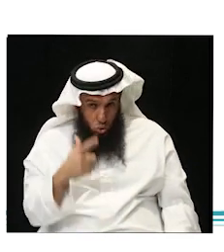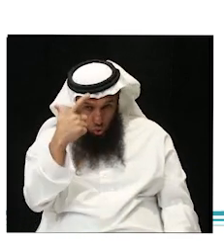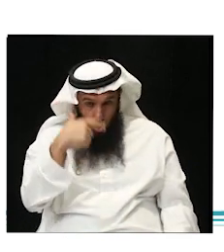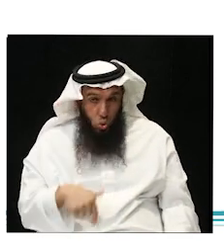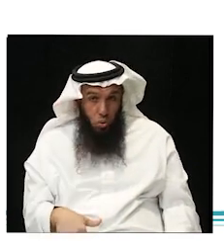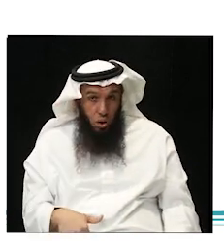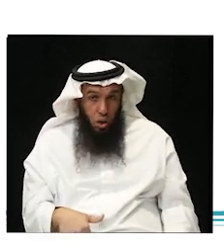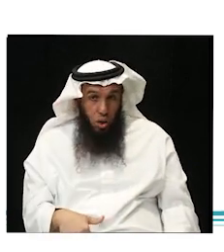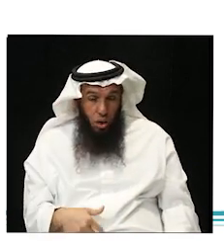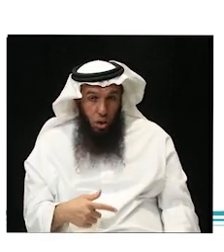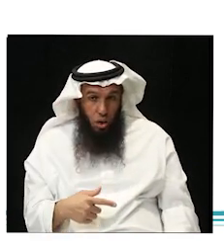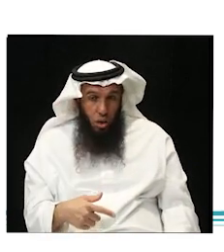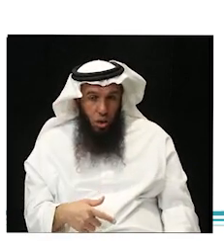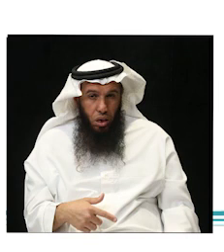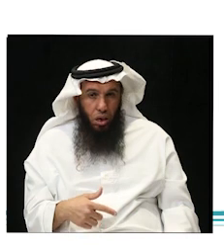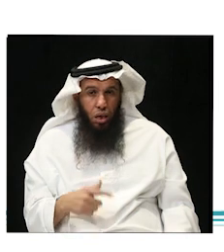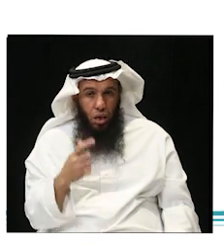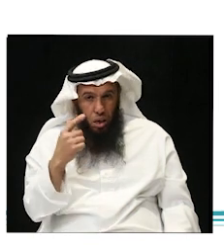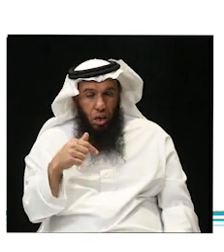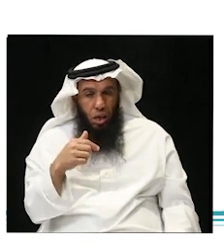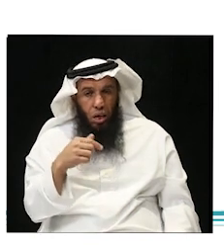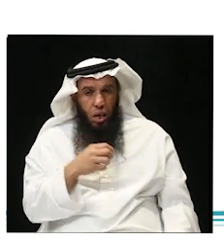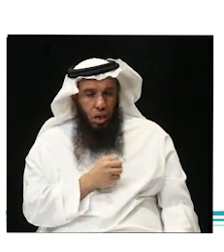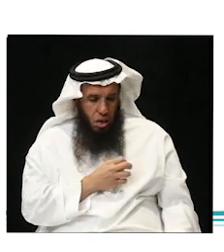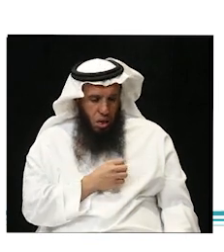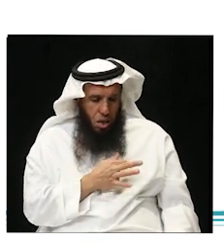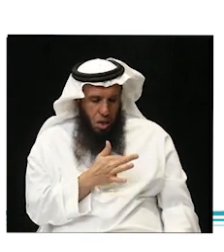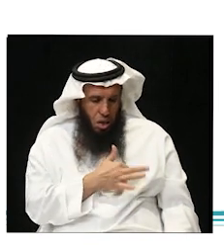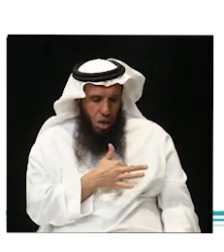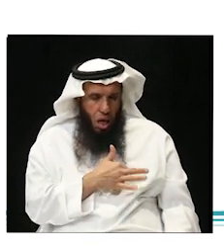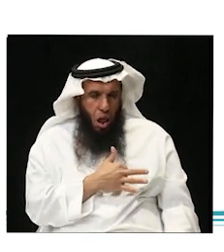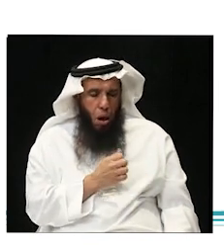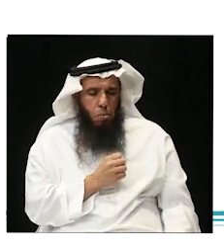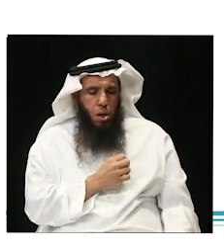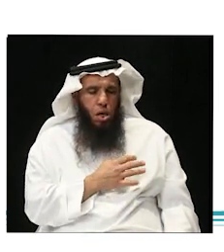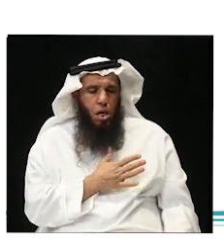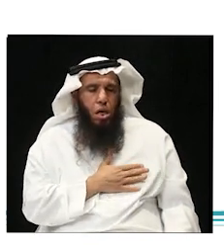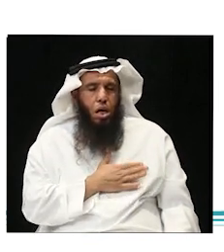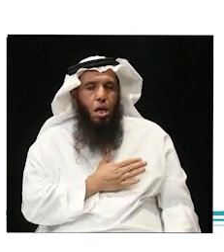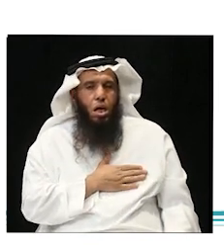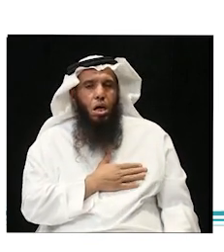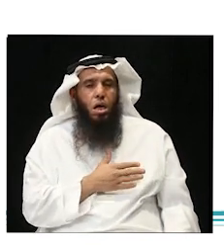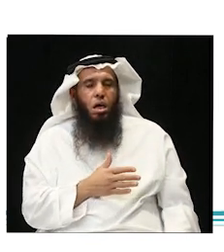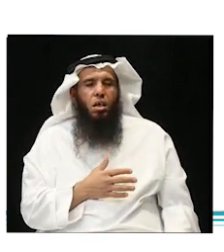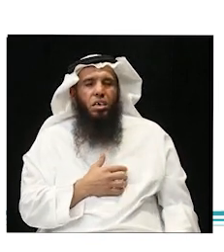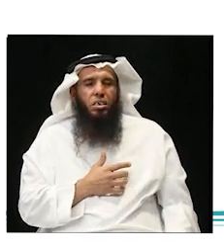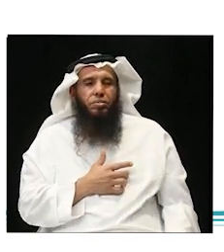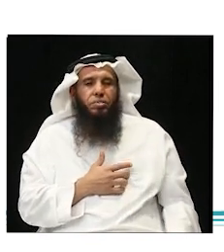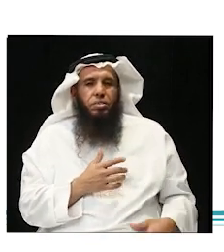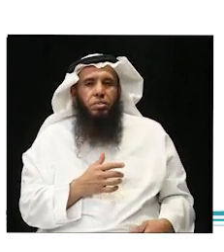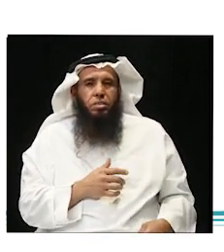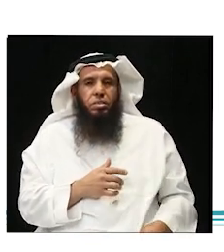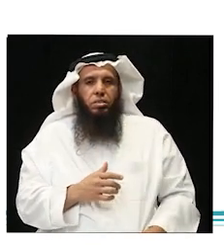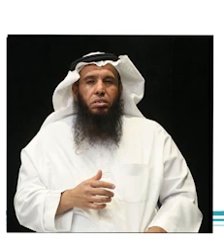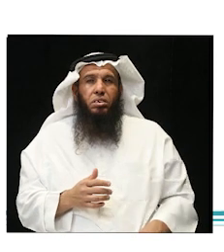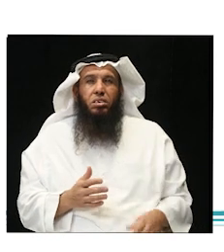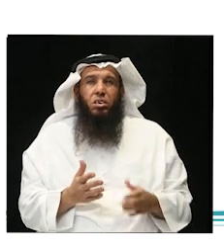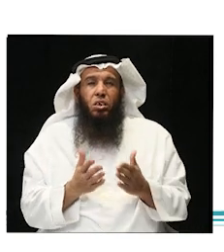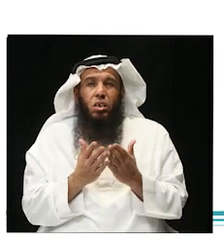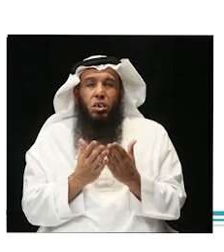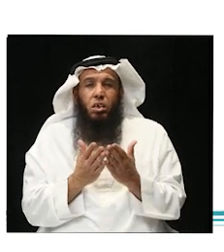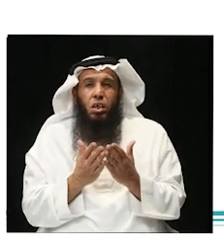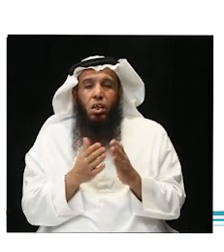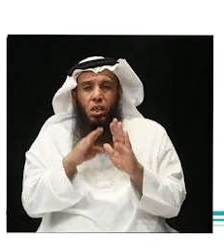3. طيب، خلينا ناخذها الآن واحد واحد. الرجاء المحمود هو رجاء ما عند الله سبحانه وتعالى من